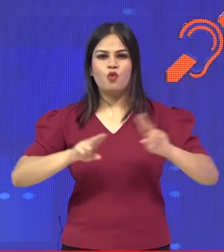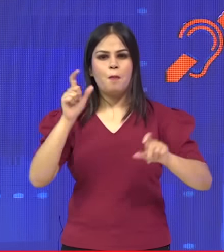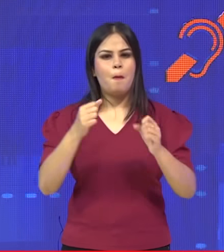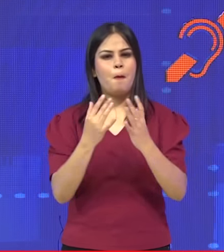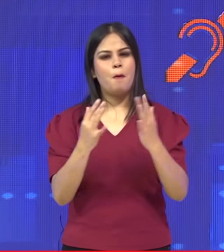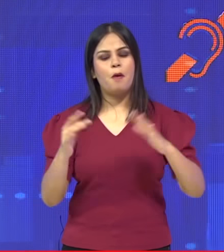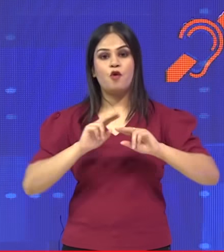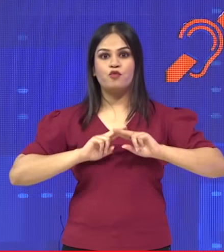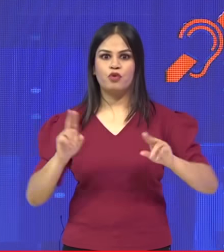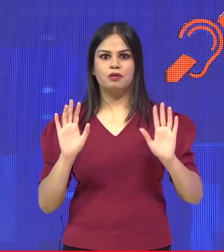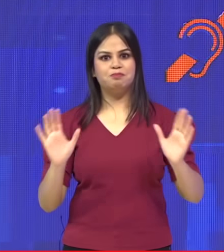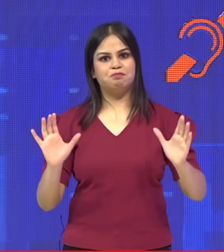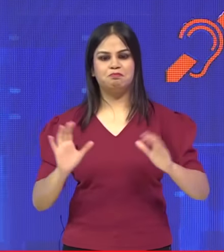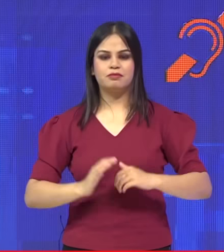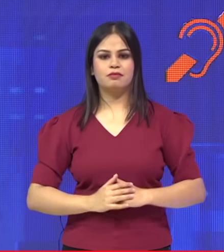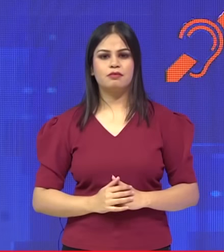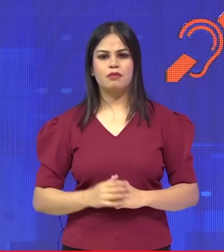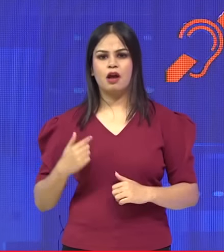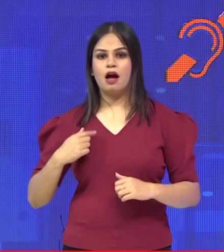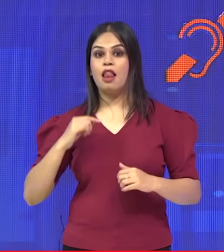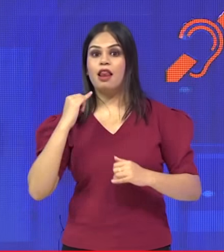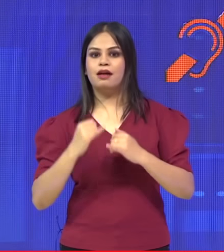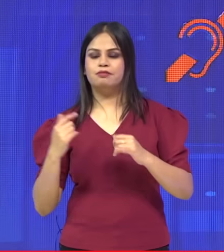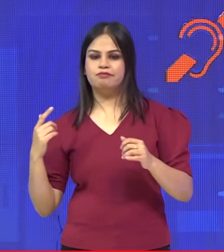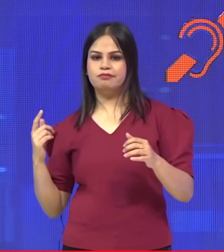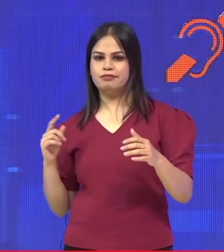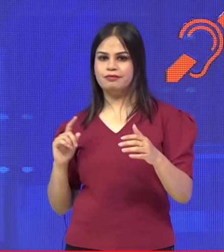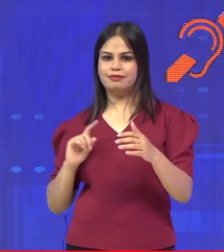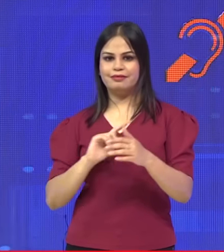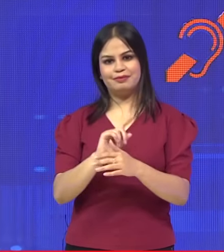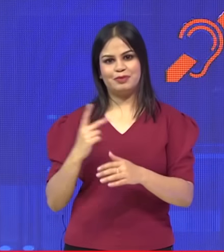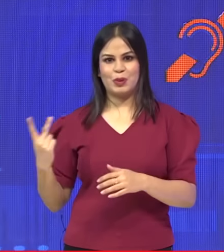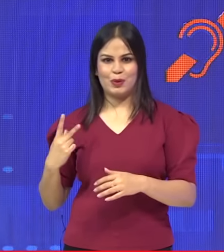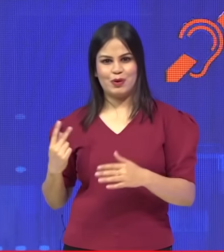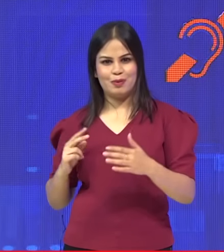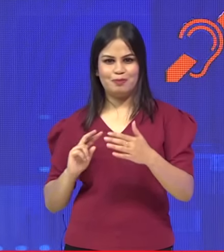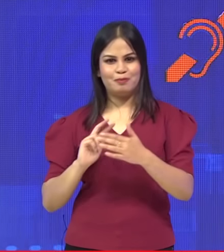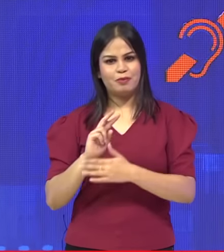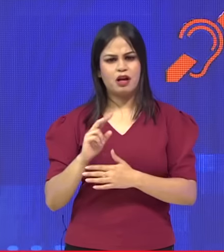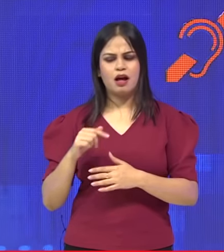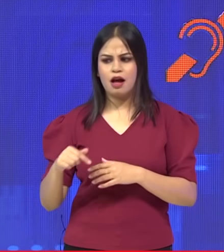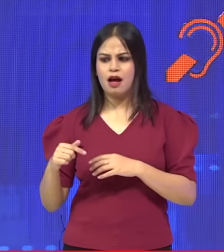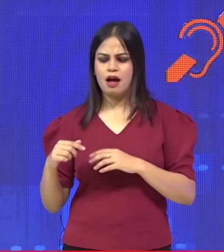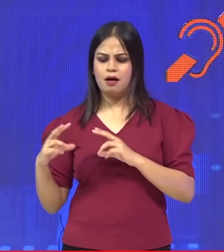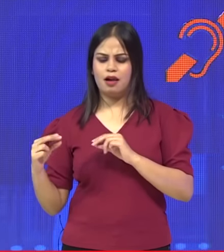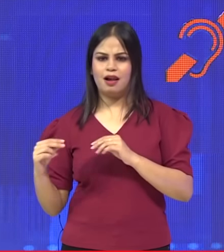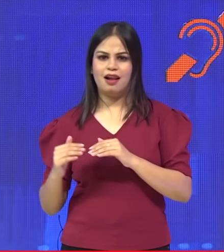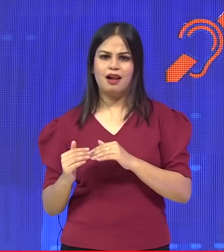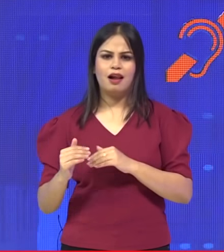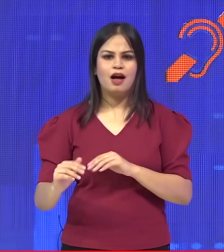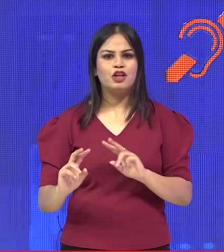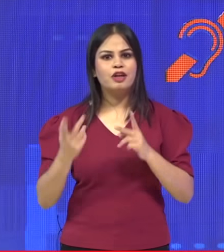ग्राउंड था तो हम पीछे से एंट्री मेरी हमने तो अब बातचीत चल रहा है